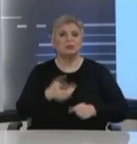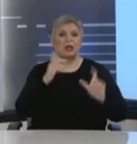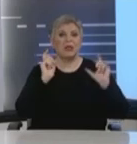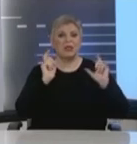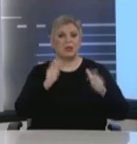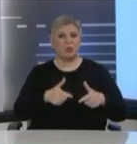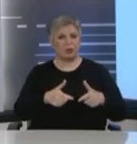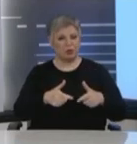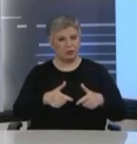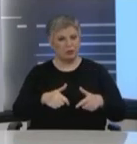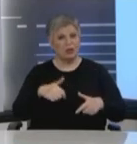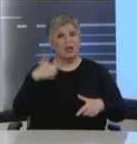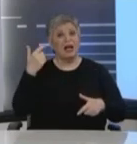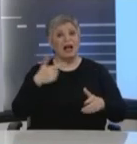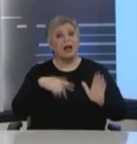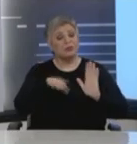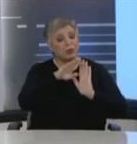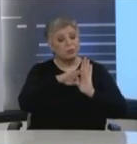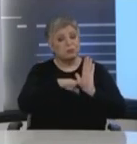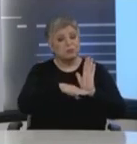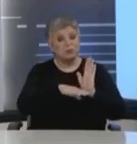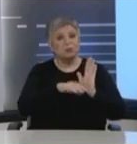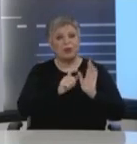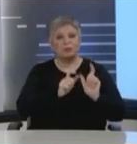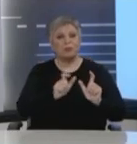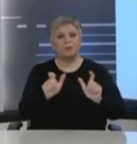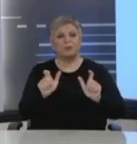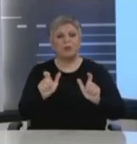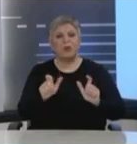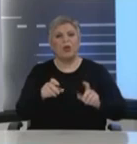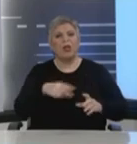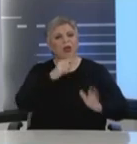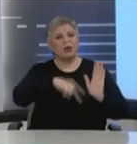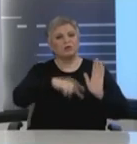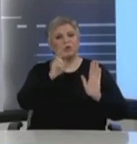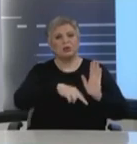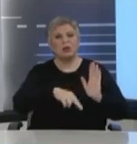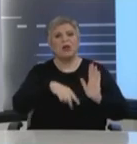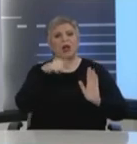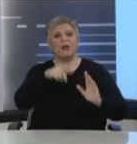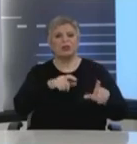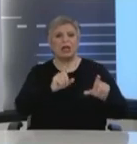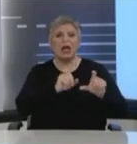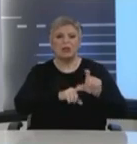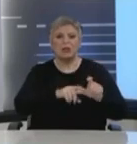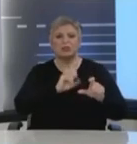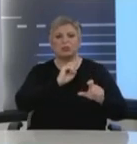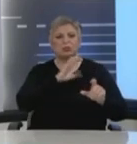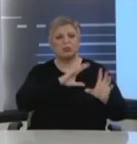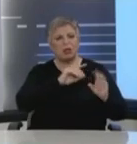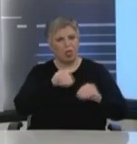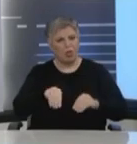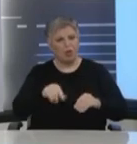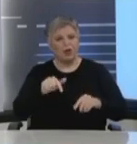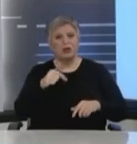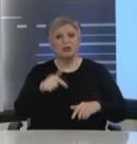Στη συνέχεια κατήργησε τη λίστα και τους περιορισμούς, άφησε ασίδωτες τις πολυεθνικές του φαρμάκου. Το αποτέλεσμα,